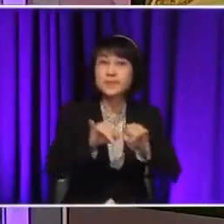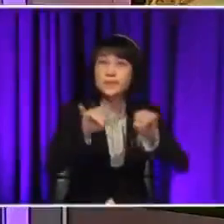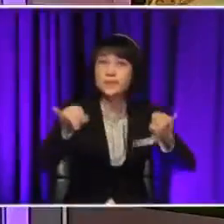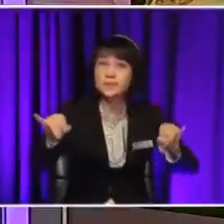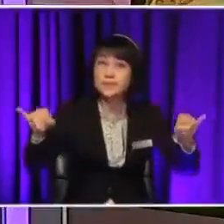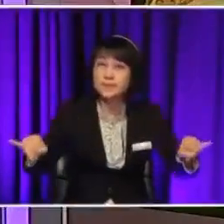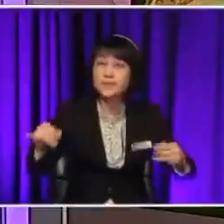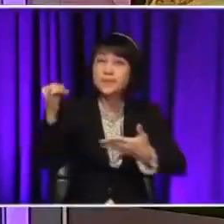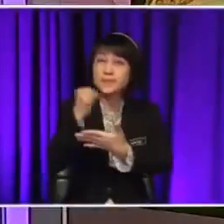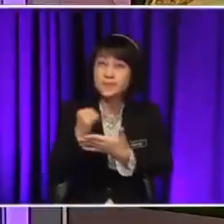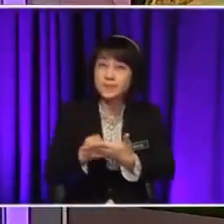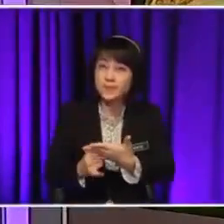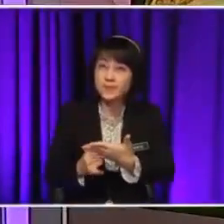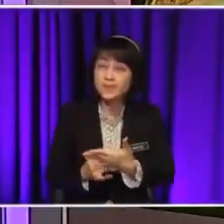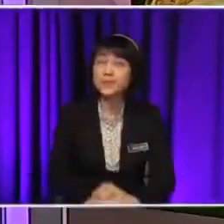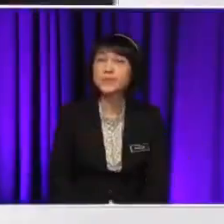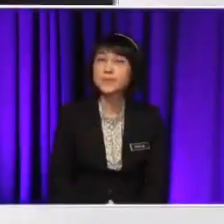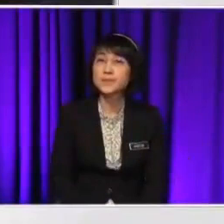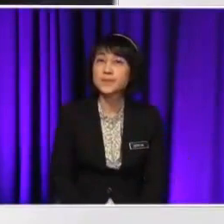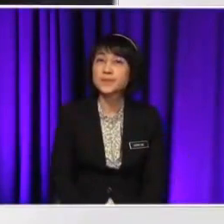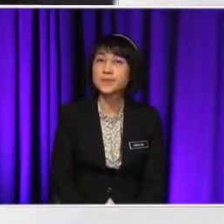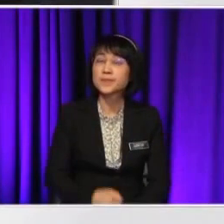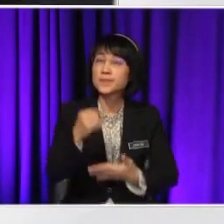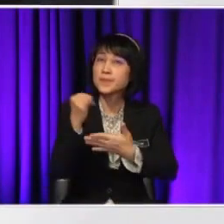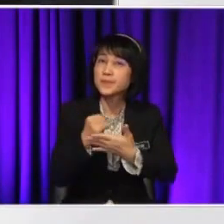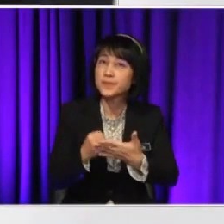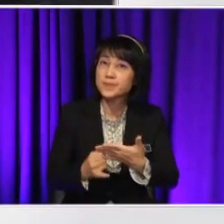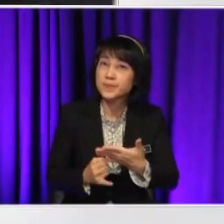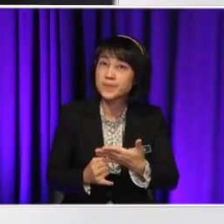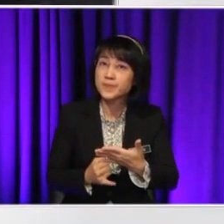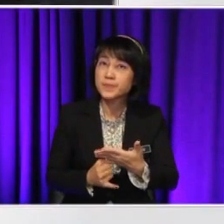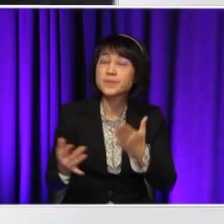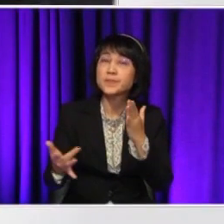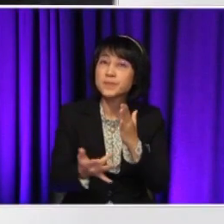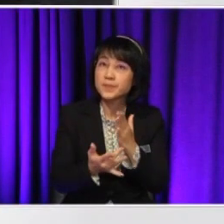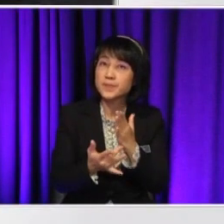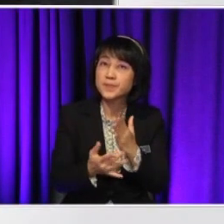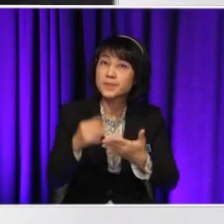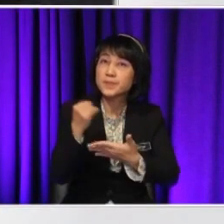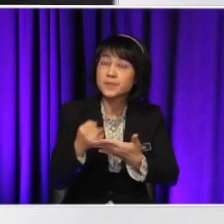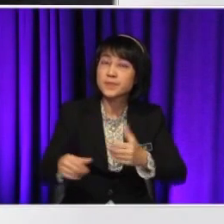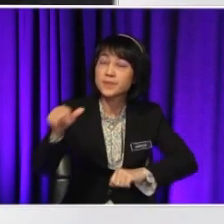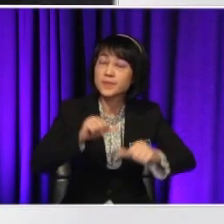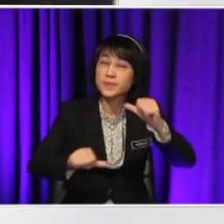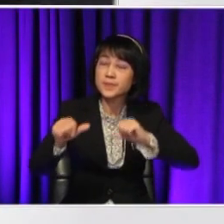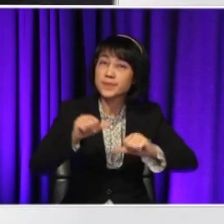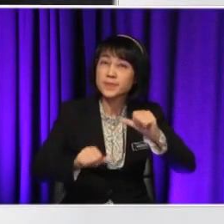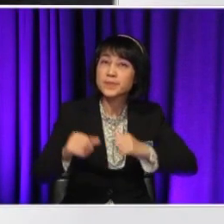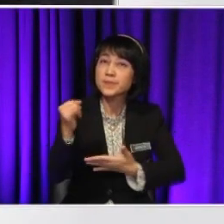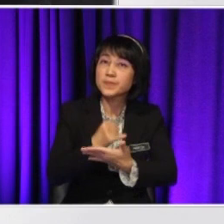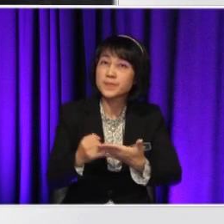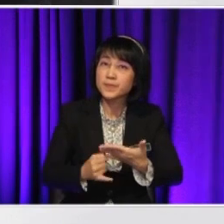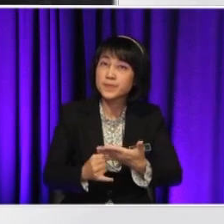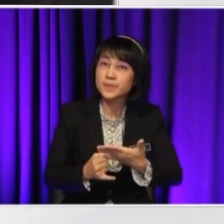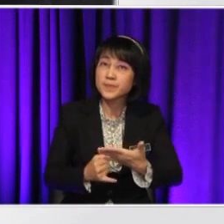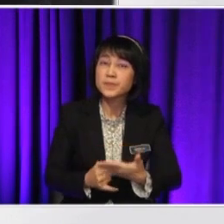jenis-jenis ilustrasi. Ini paling penting. Ilustrasi dan teknikal, ilustrasi sains dan perubatan, ilustrasi komik